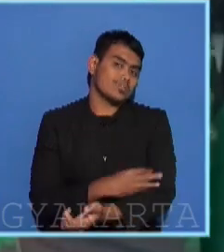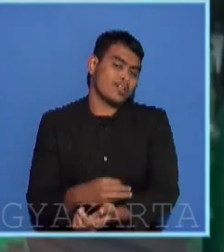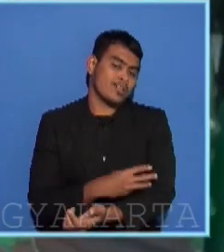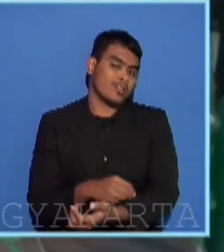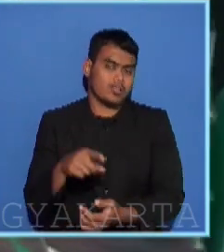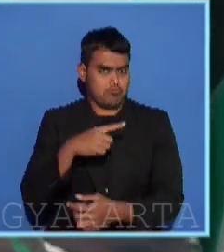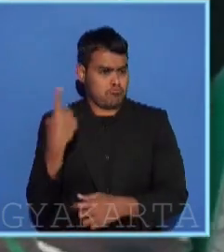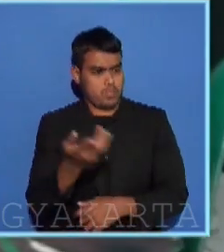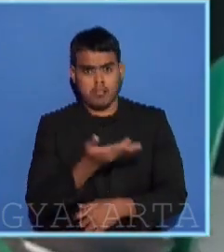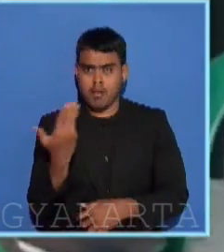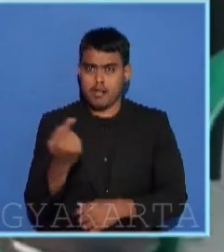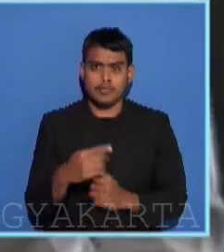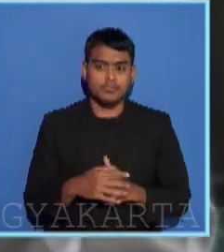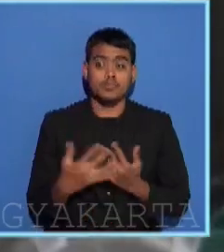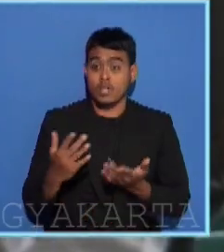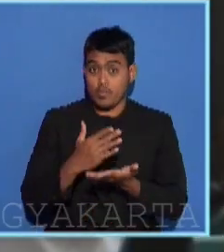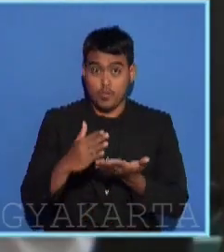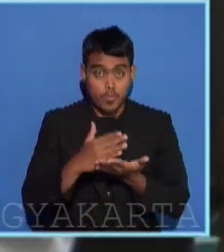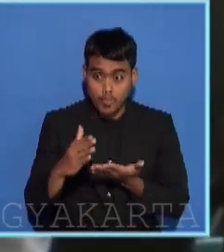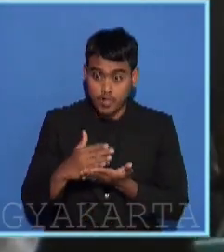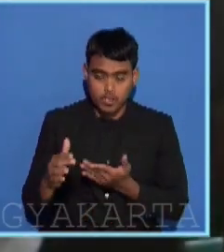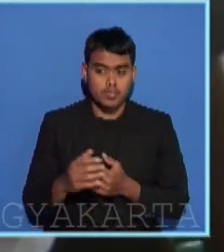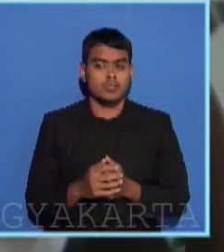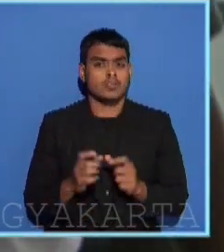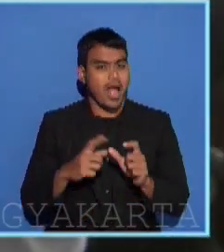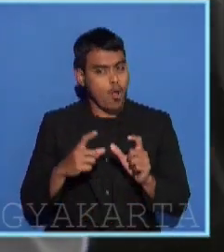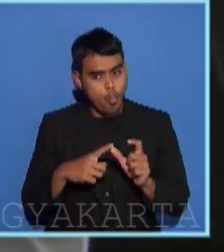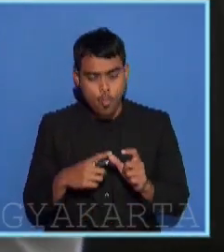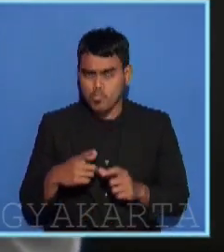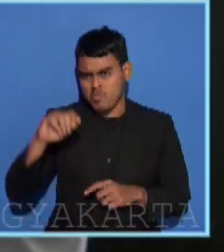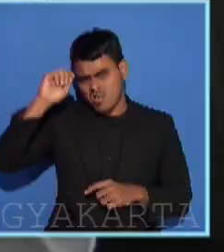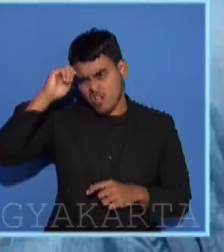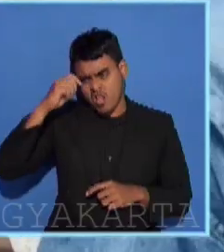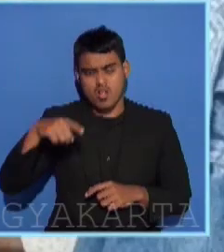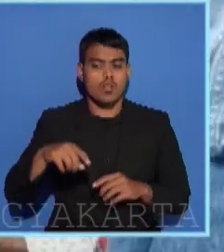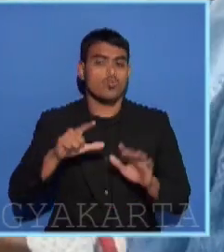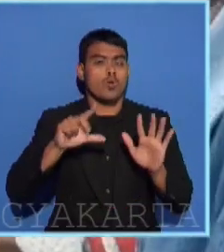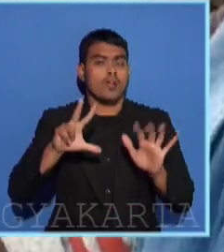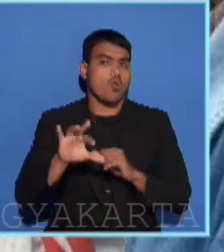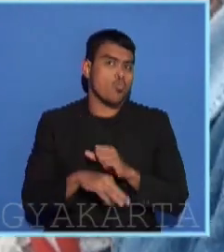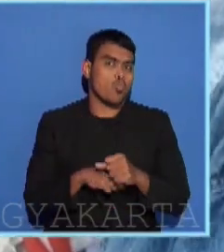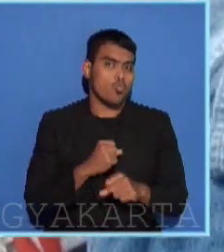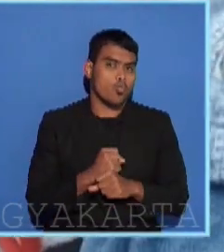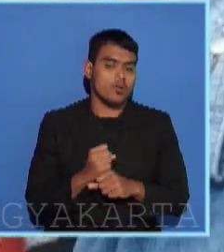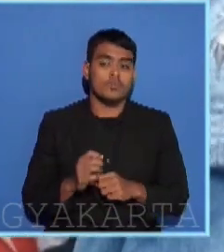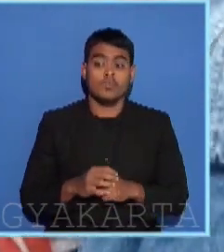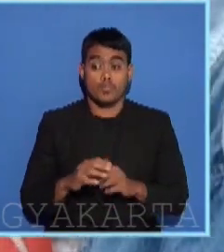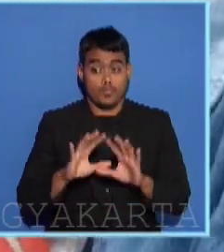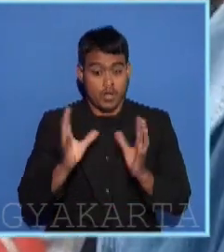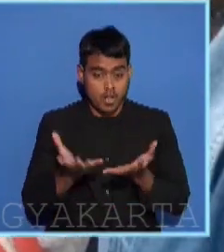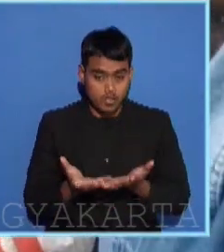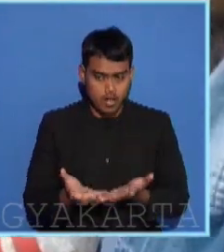Bakti sosial dan donor darah menyambut 78 tahun Tentara Nasional Indonesia juga menyerahkan paket sembako